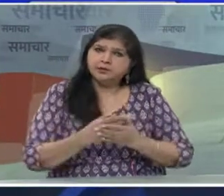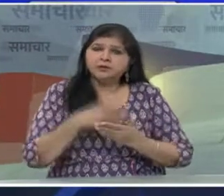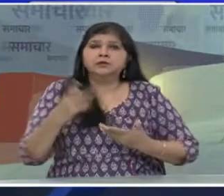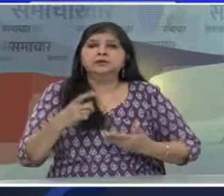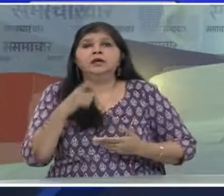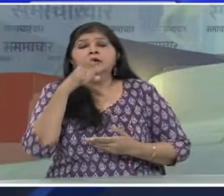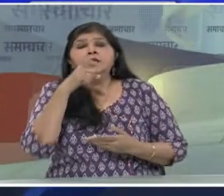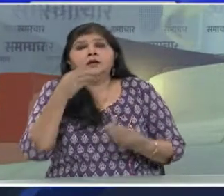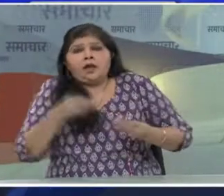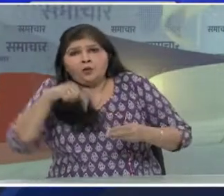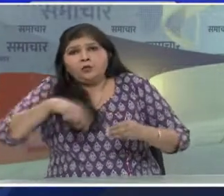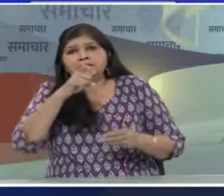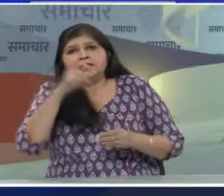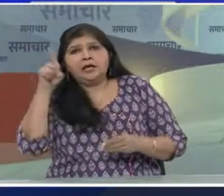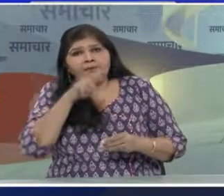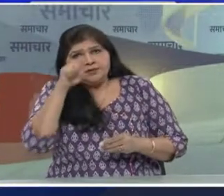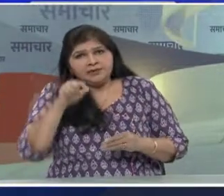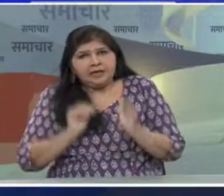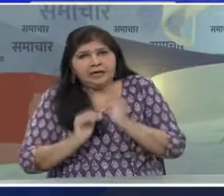लगभग